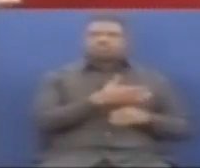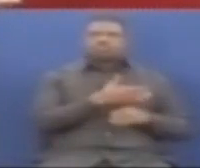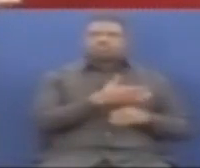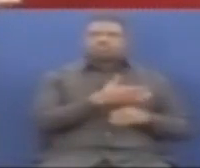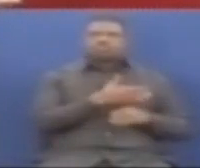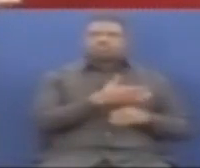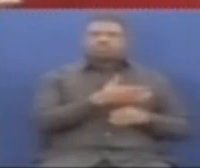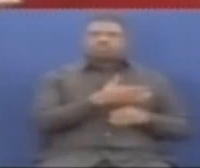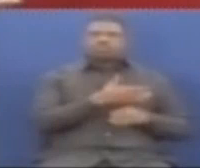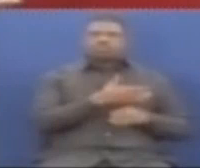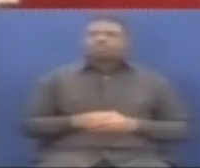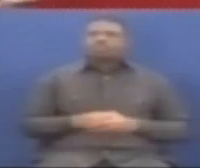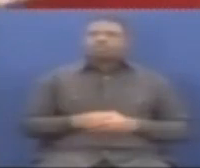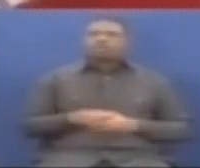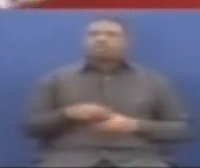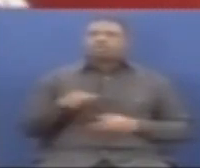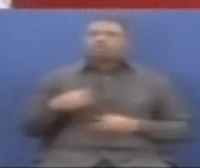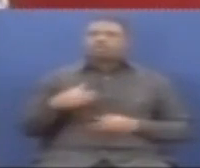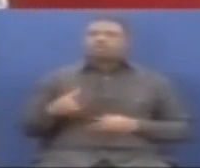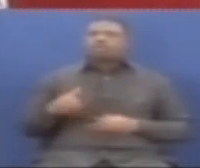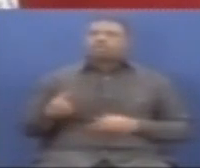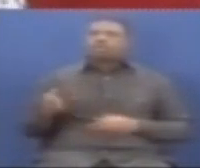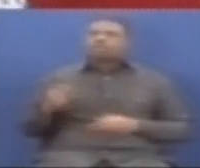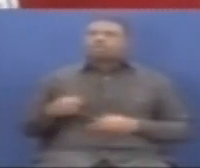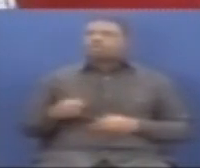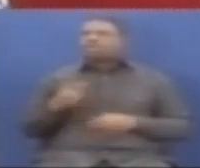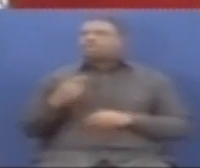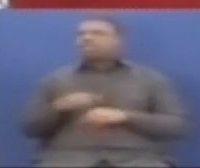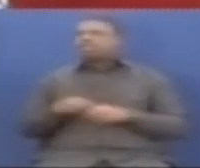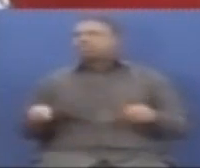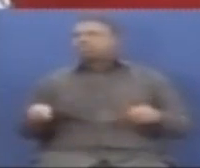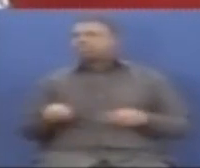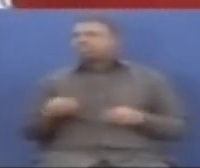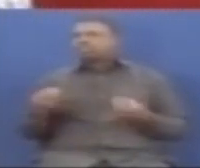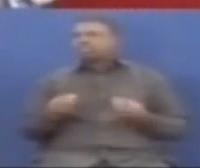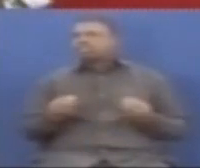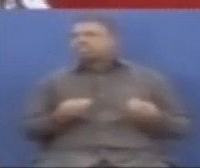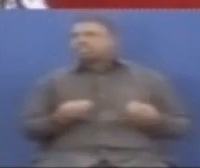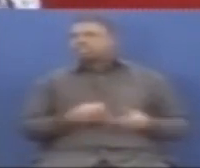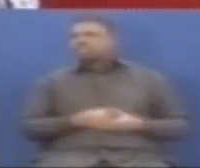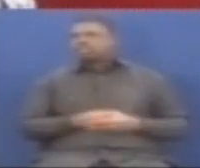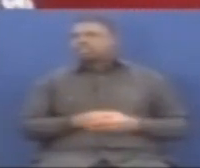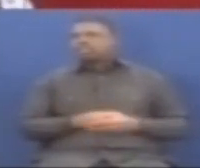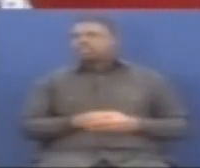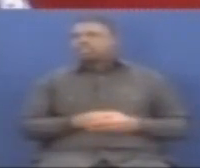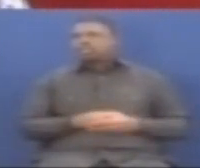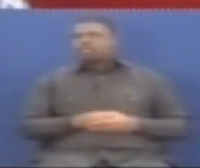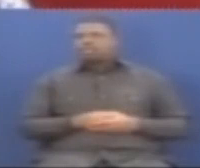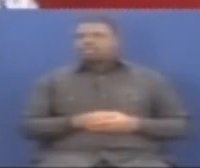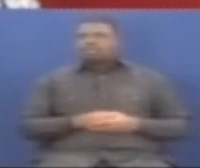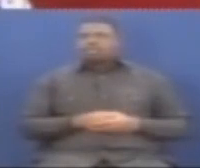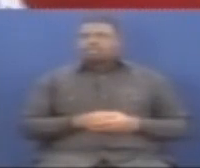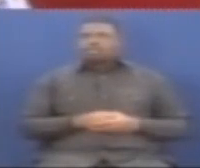Mheshimiwa Naibu Waziri wa Ujenzi, Uchukuzi na Mawasiliano, majibu kwa kifupi.